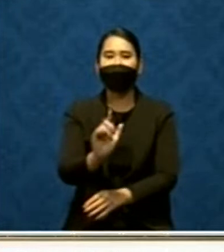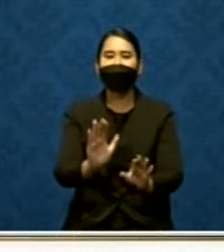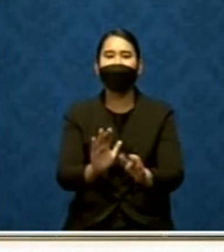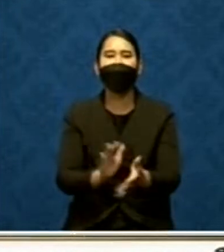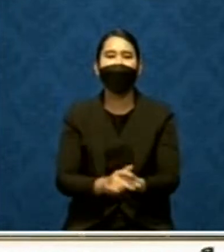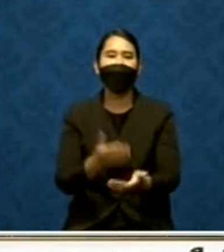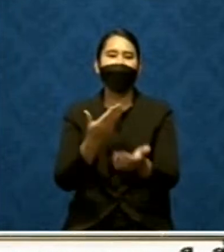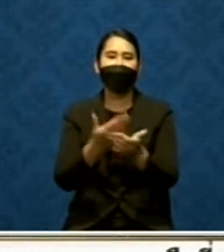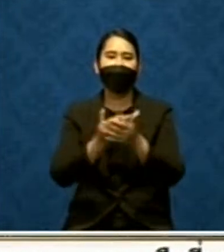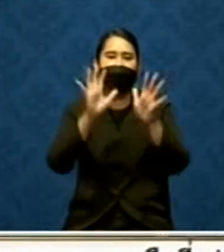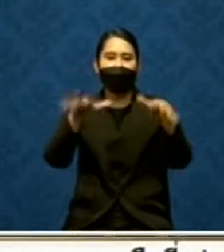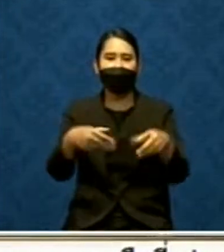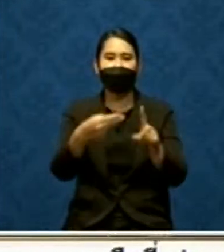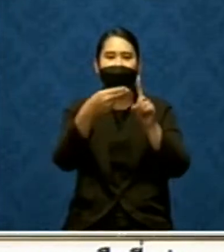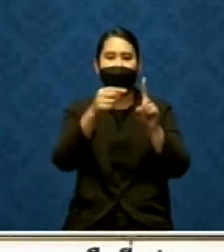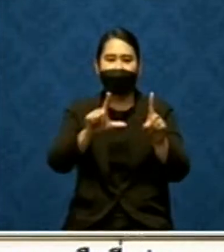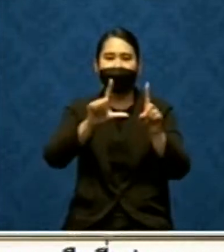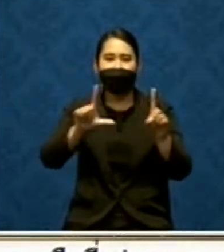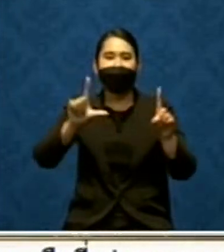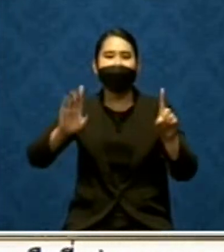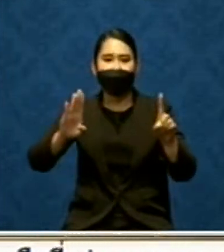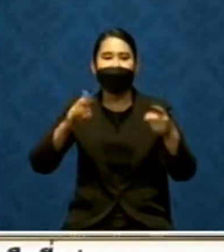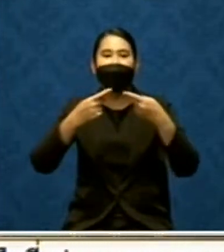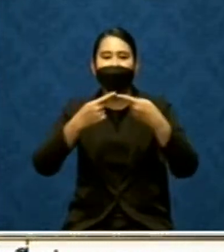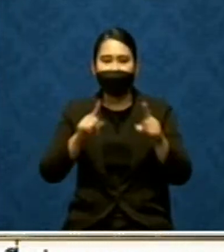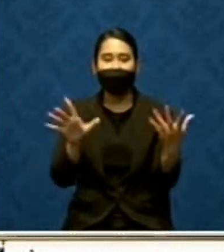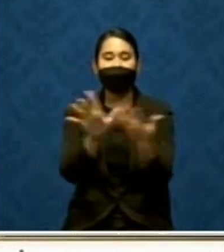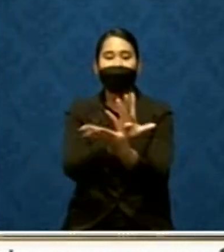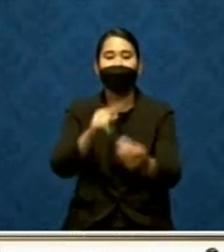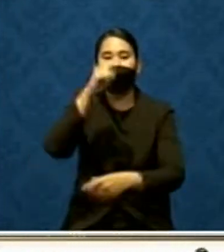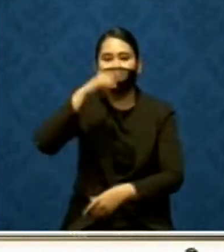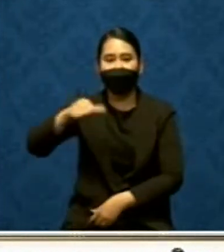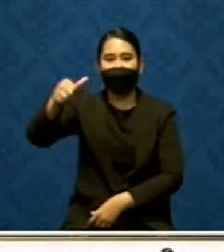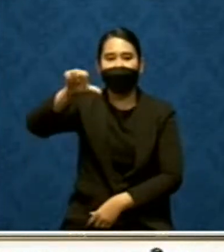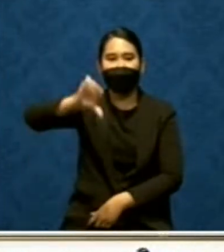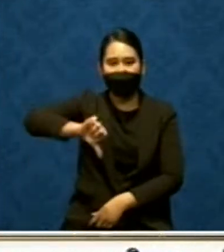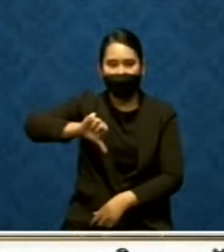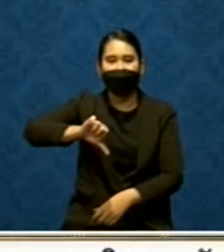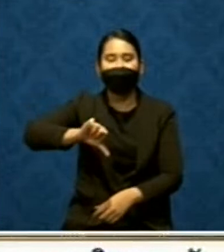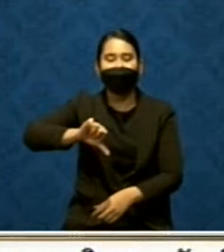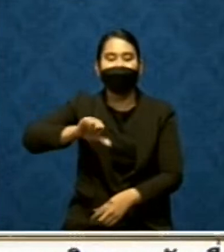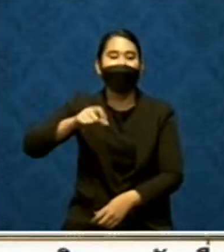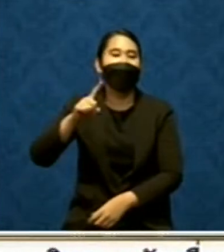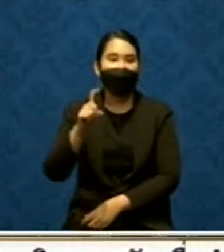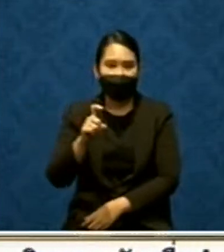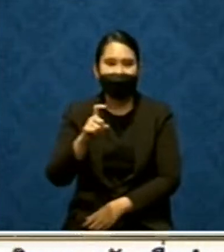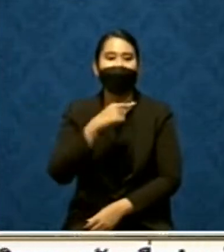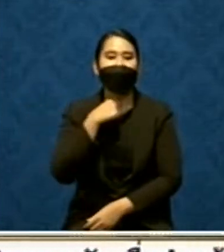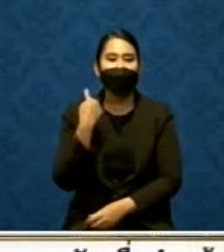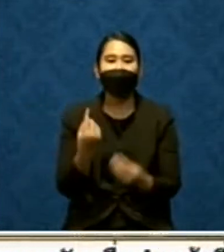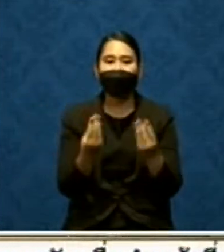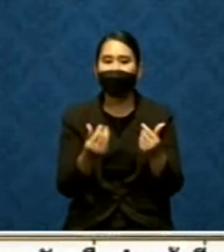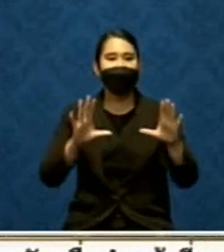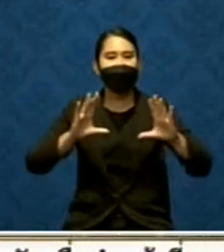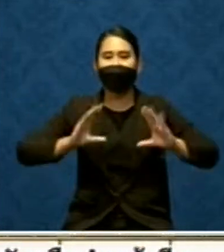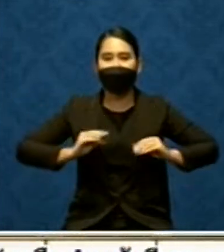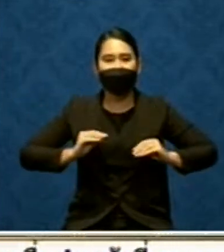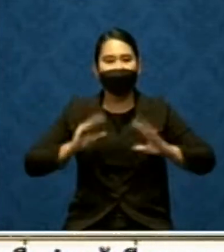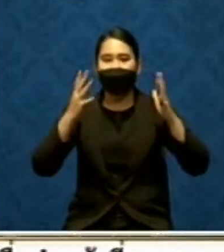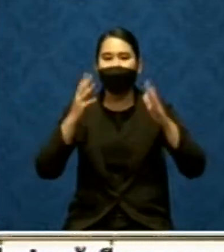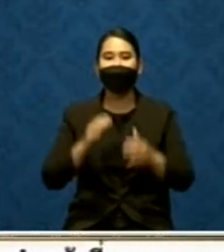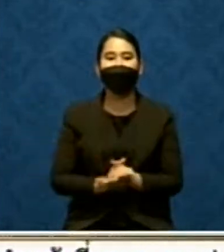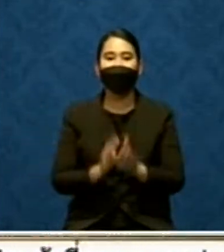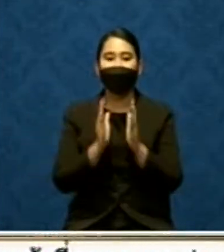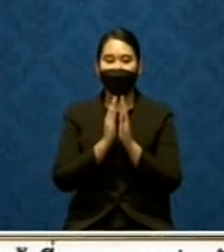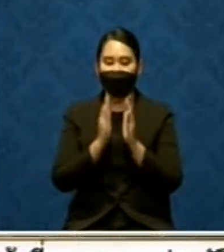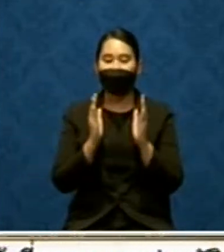านล้านบาทล้านล้านล้านบาทแต่สูญเสียสังคมไปอีกไม่รู้กี่สิบล้านล้านบาทอันนี้เป็นเรื่องที่ยอมไม่ได้ครับขอขอบพระคุณท่านประ